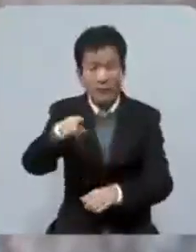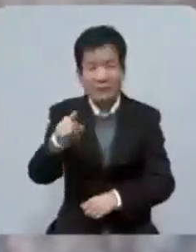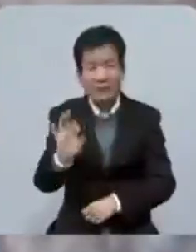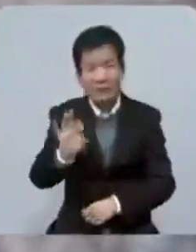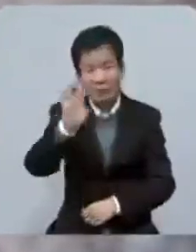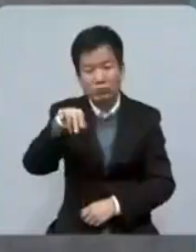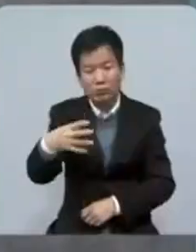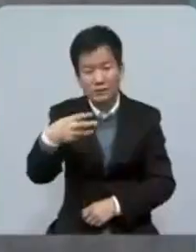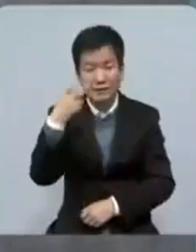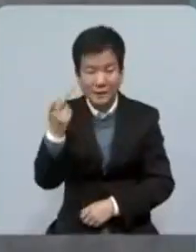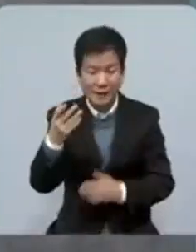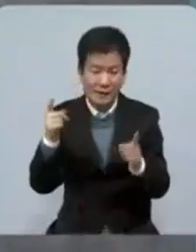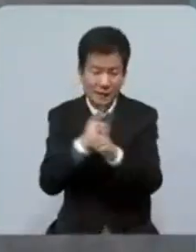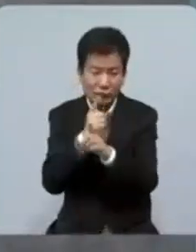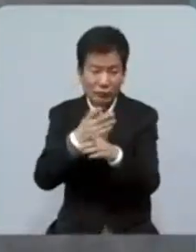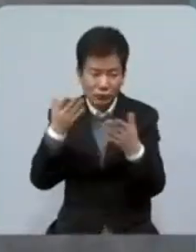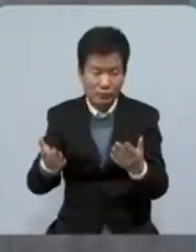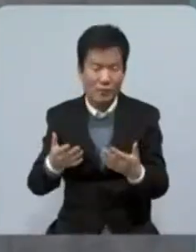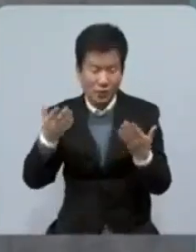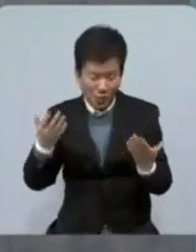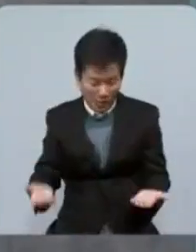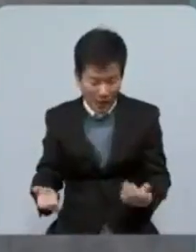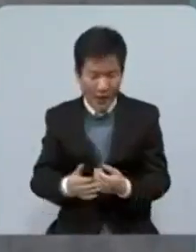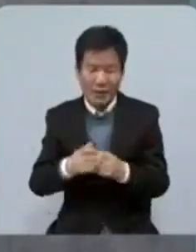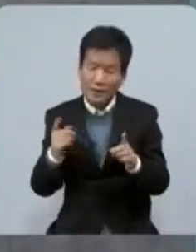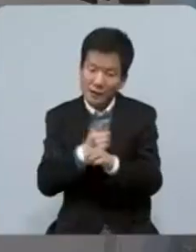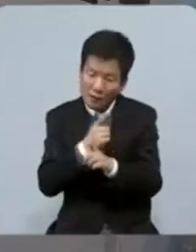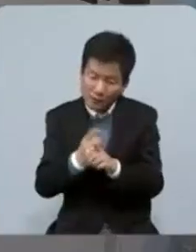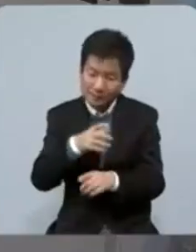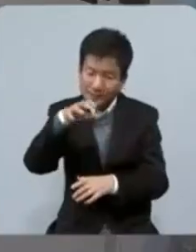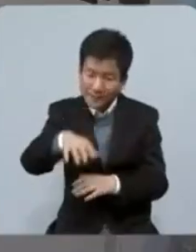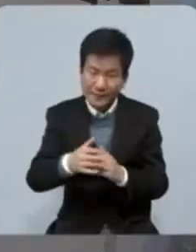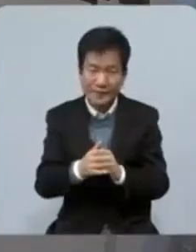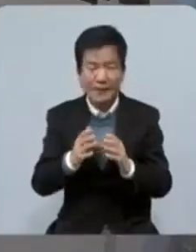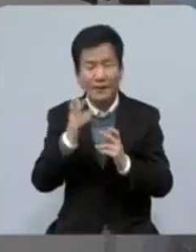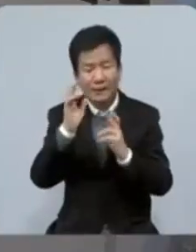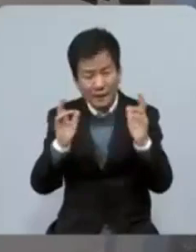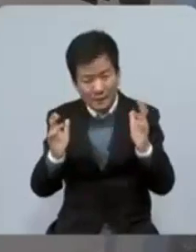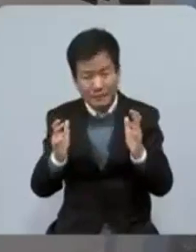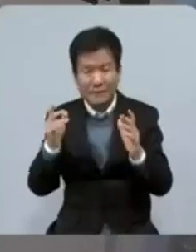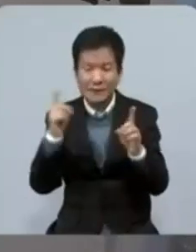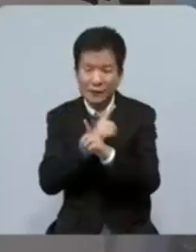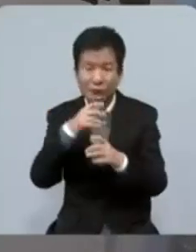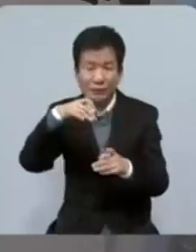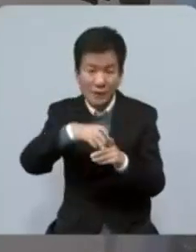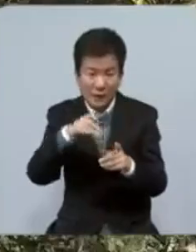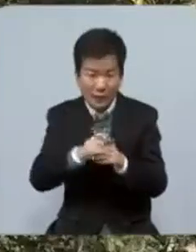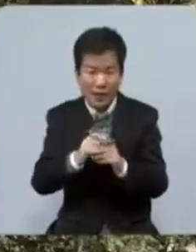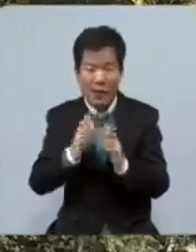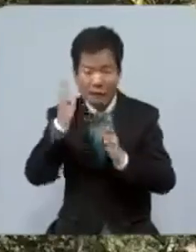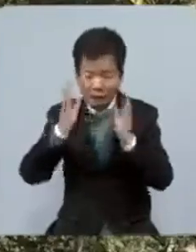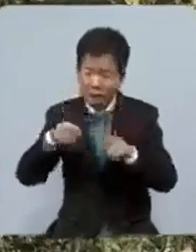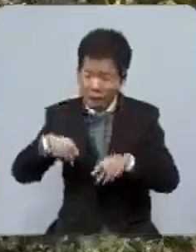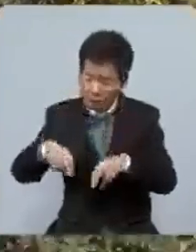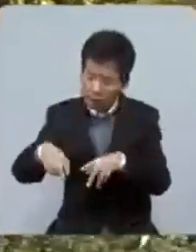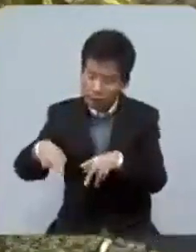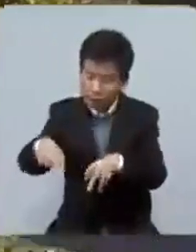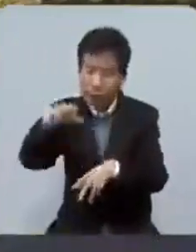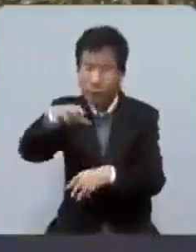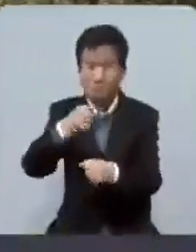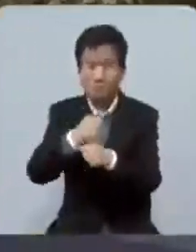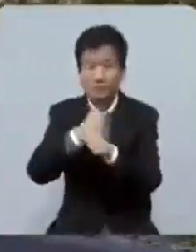치유의 숲에는 건강측정실과 치유체험실 등을 갖춘 산림치유센터, 숲길과 정원 등이